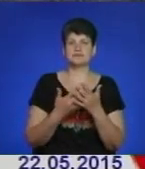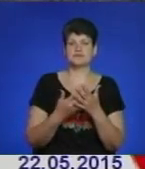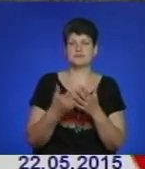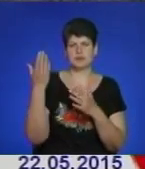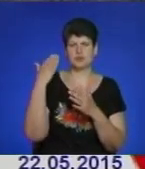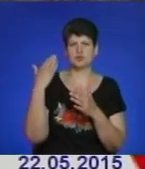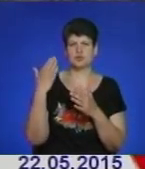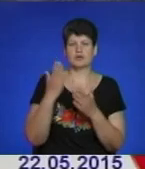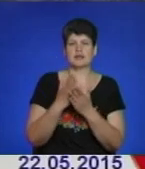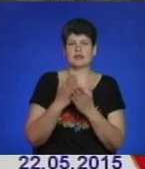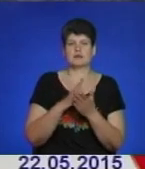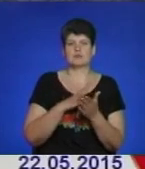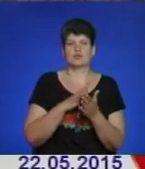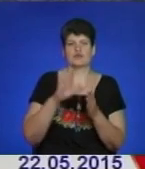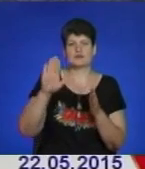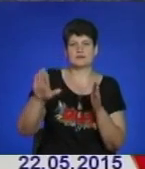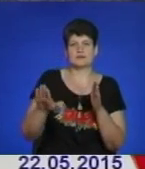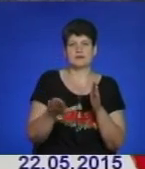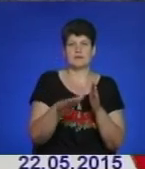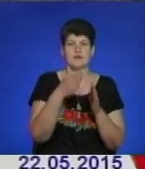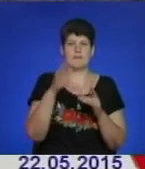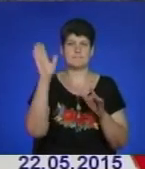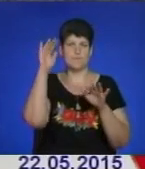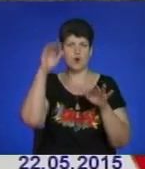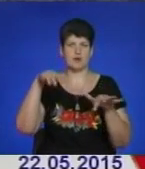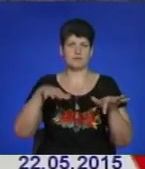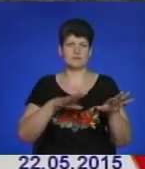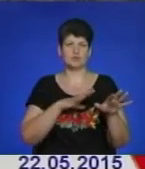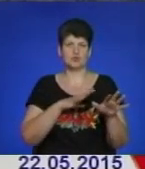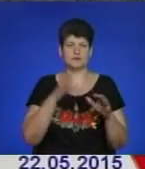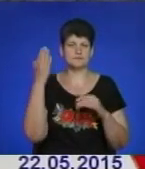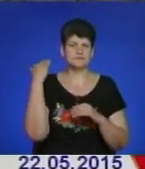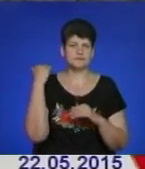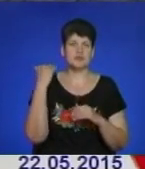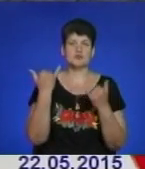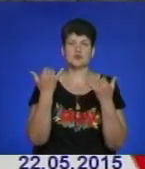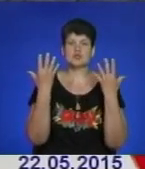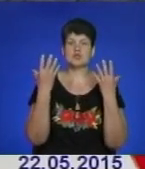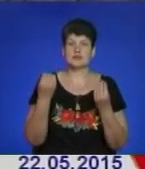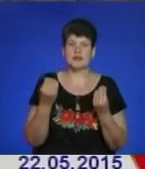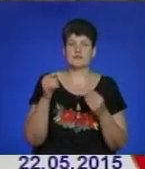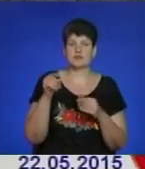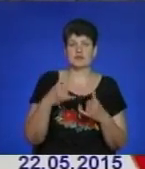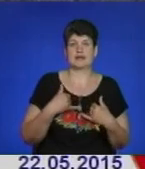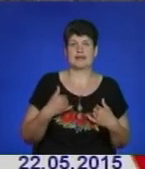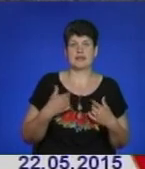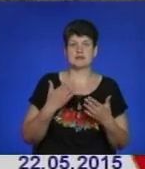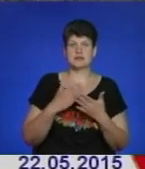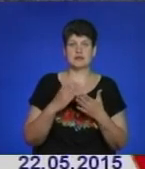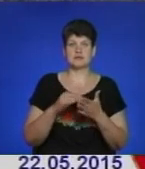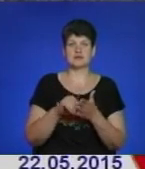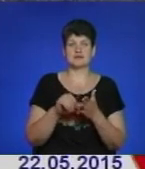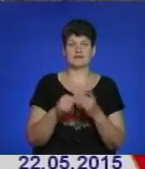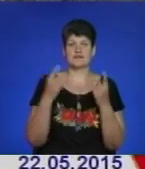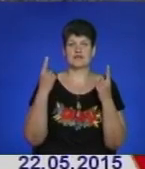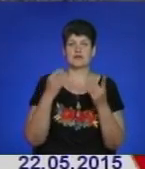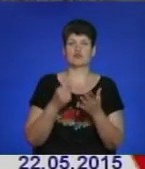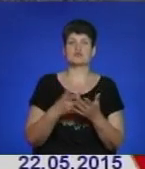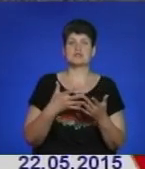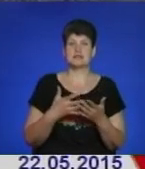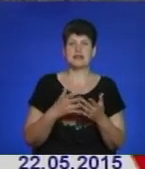на дні Сарматського Багліційського моря. На сьогоднішній день вона для нас представляє велику цінність